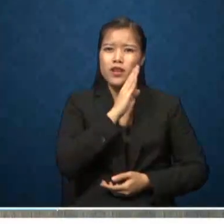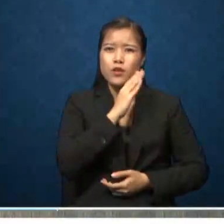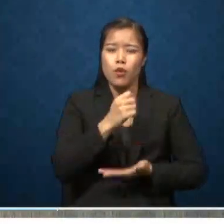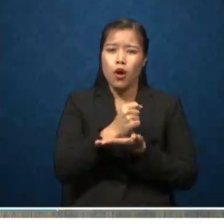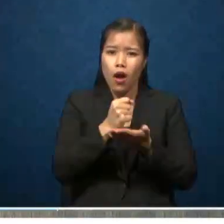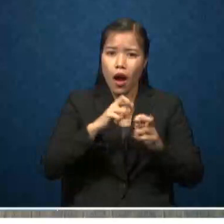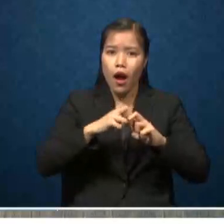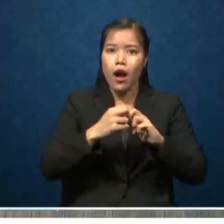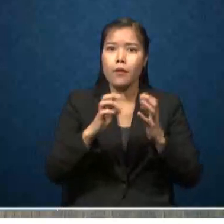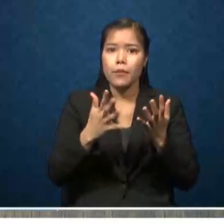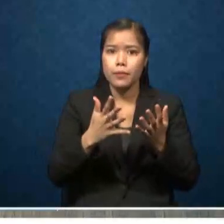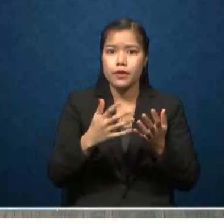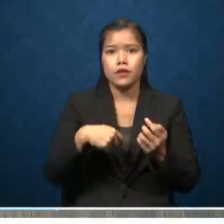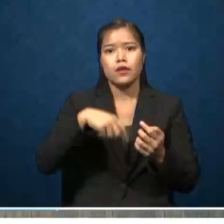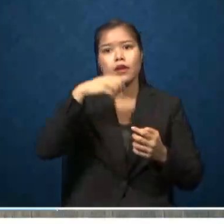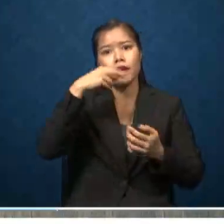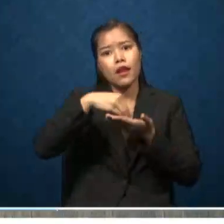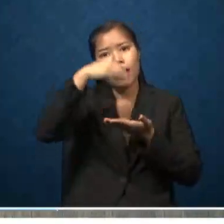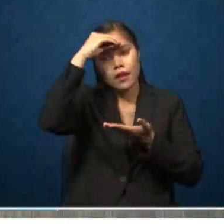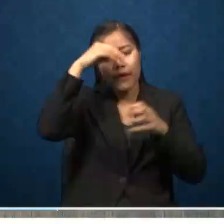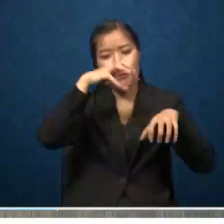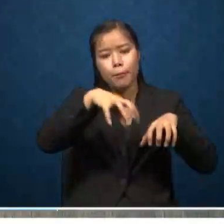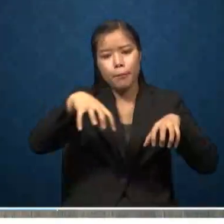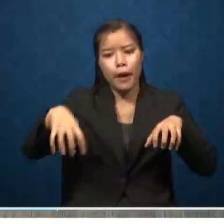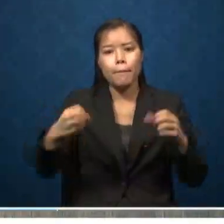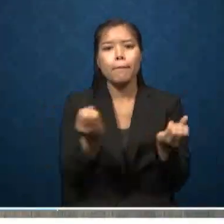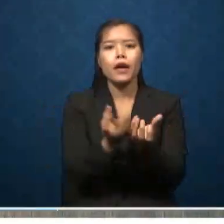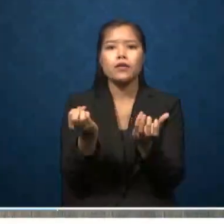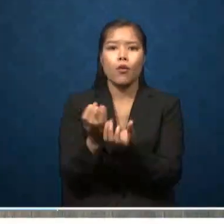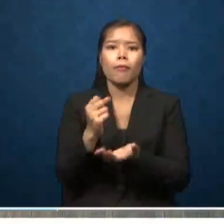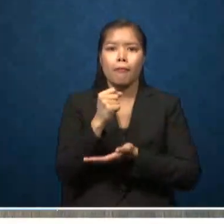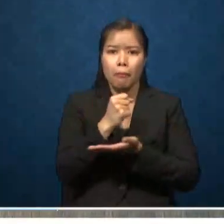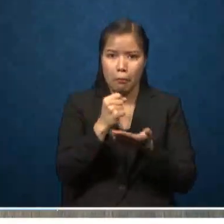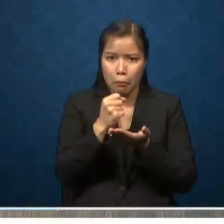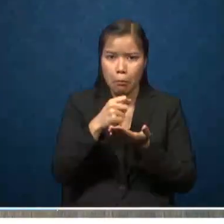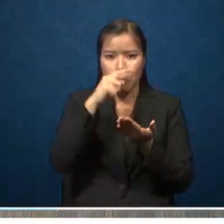สถานศึกษาทั่วประเทศก็จะมียาเสพติดในสถานศึกษาทั่วประเทศผม